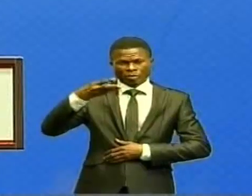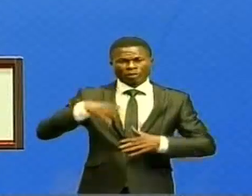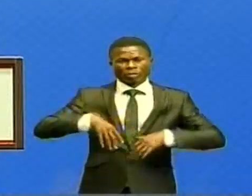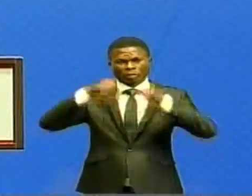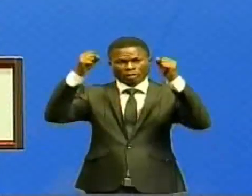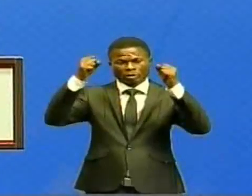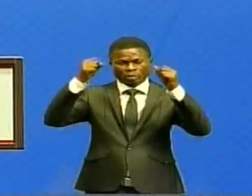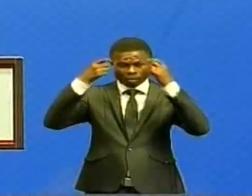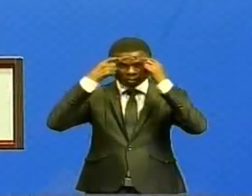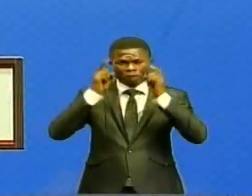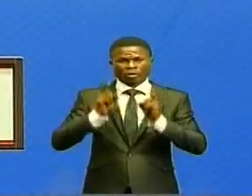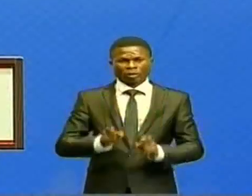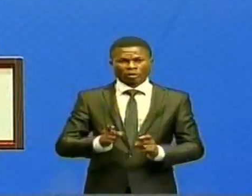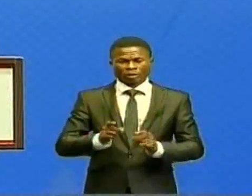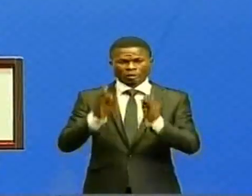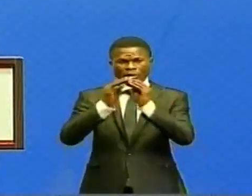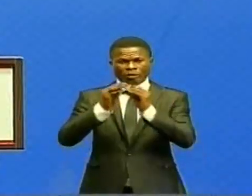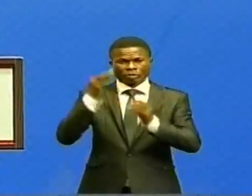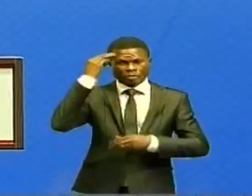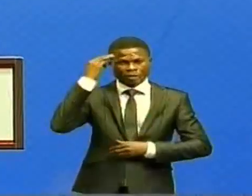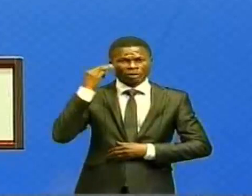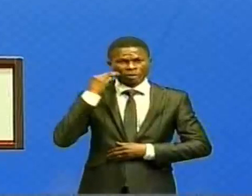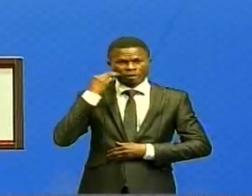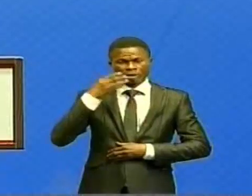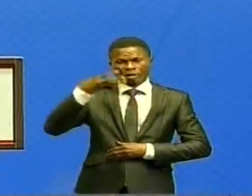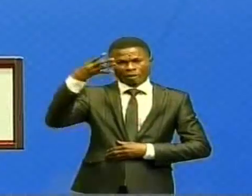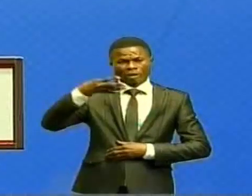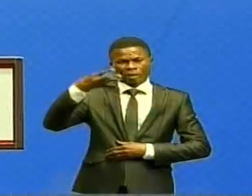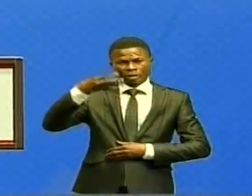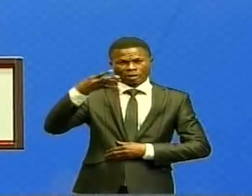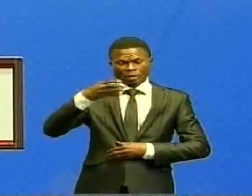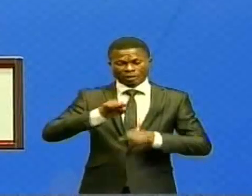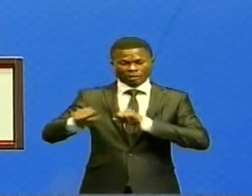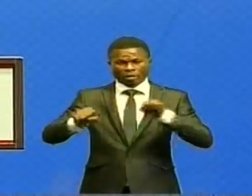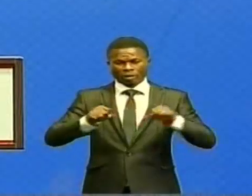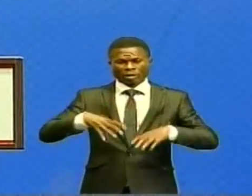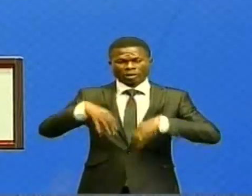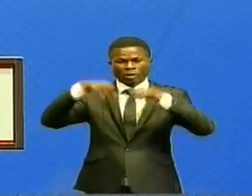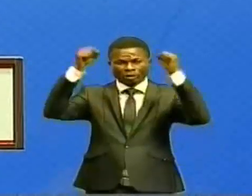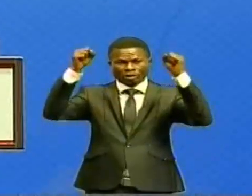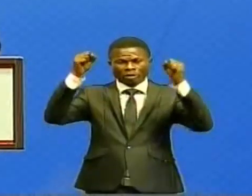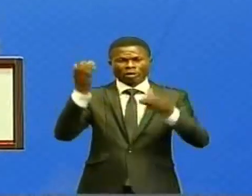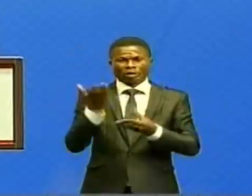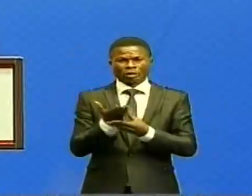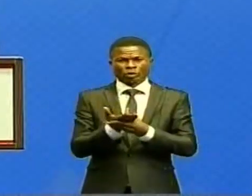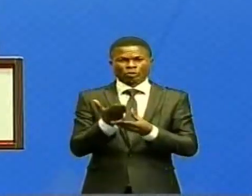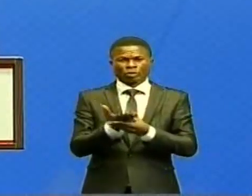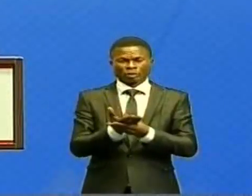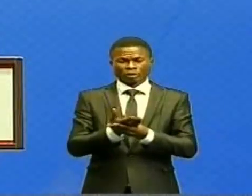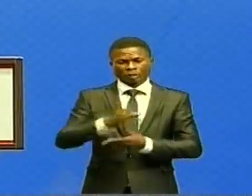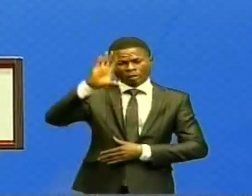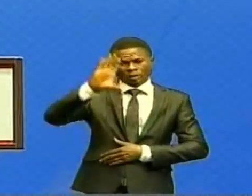Adoption d'un relevé des décisions de conseil de ministres. 4. Examen et adoption de dossiers.